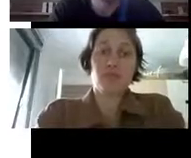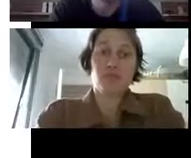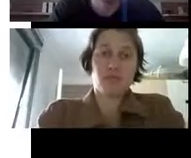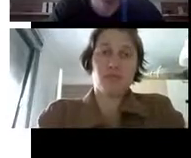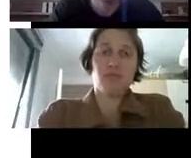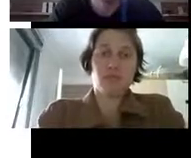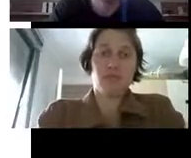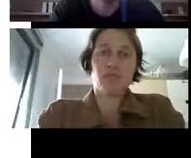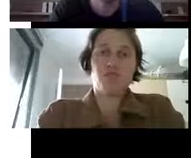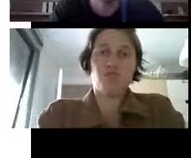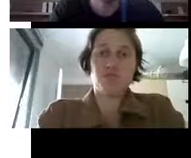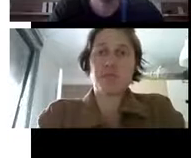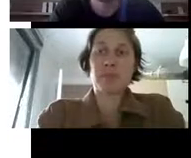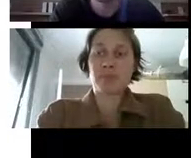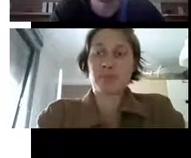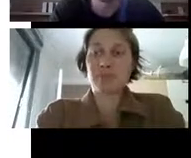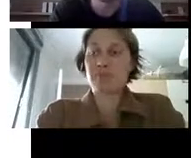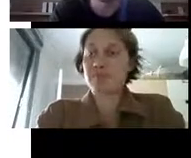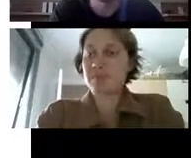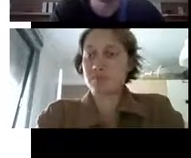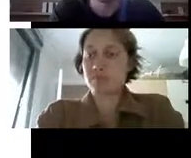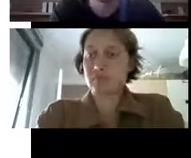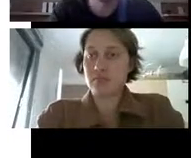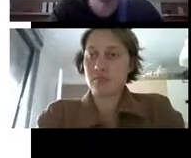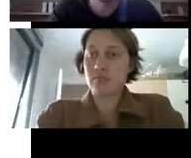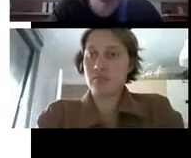spelen. Dus dat is wel iets gemakkelijker dan vorige zomer.